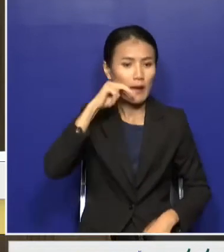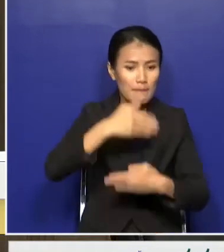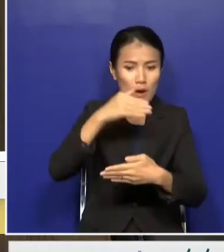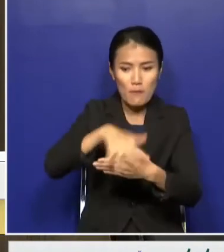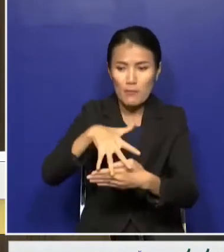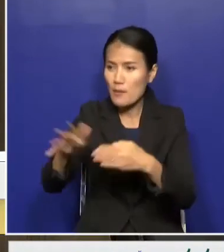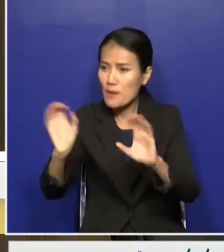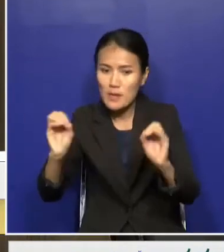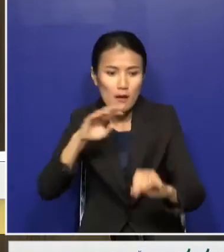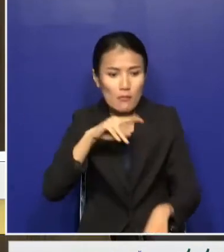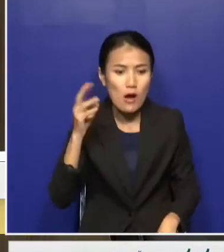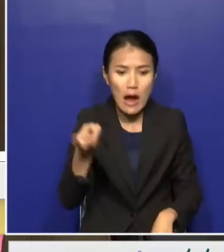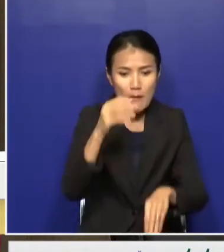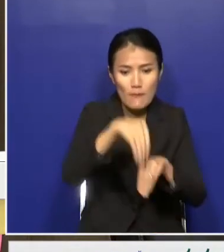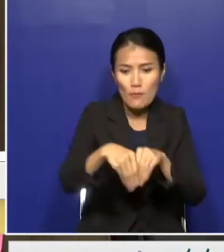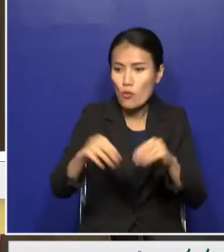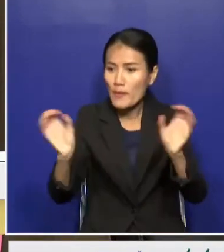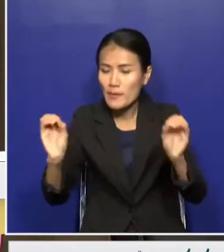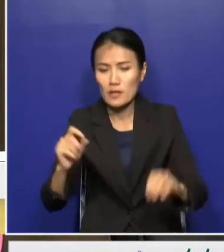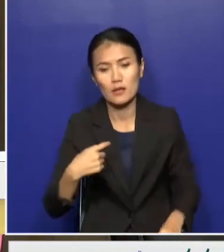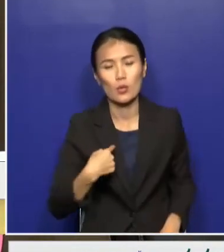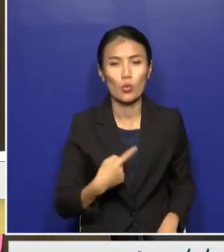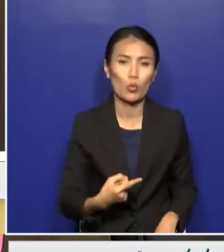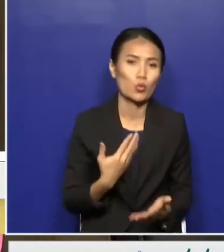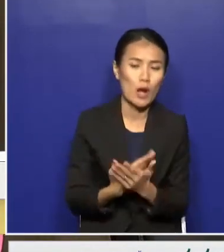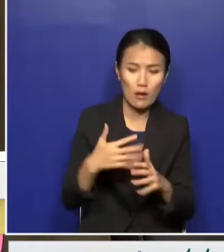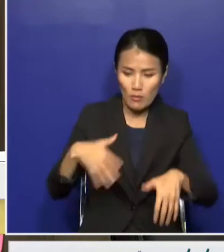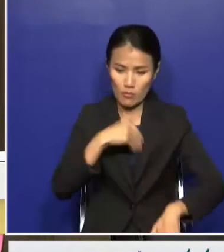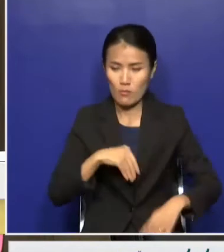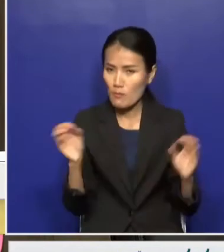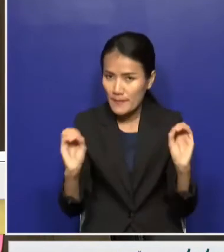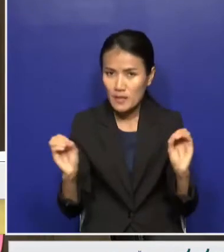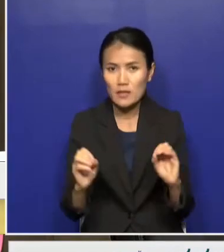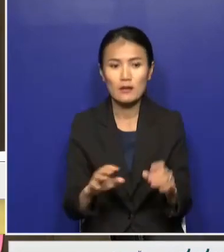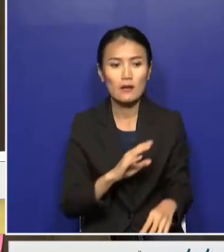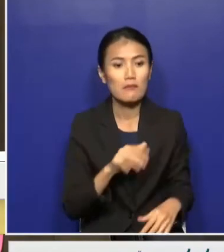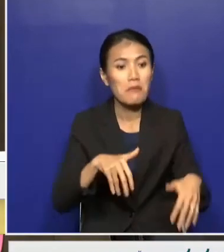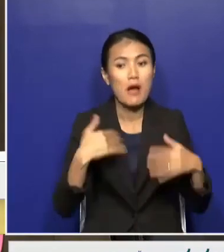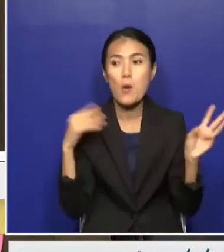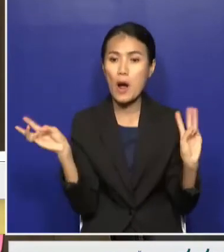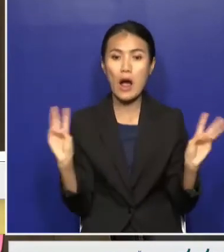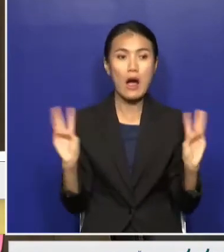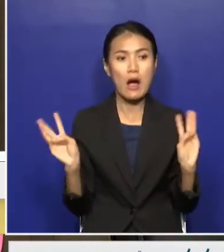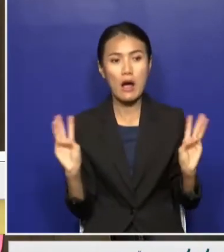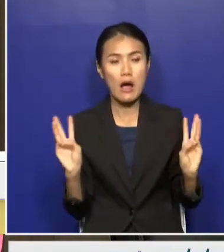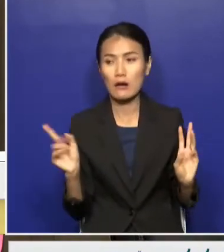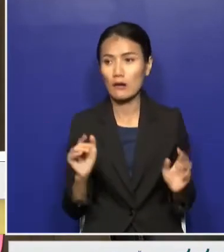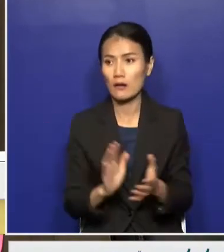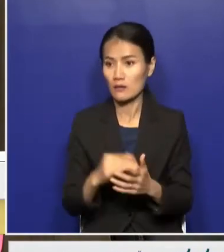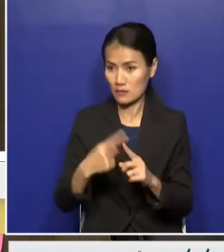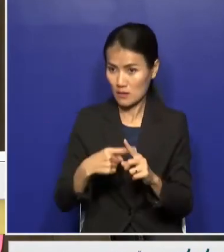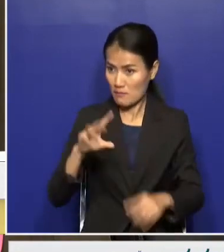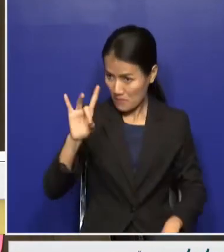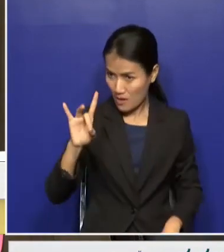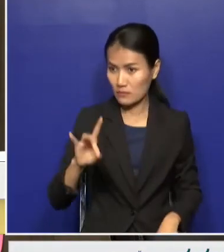าอย่าลืมว่าถ้าไม่ให้เขาทำนาปังเนี่ยระยะเวลาที่เขาจะต้องว่างเว้นไปเนี่ยคือ8เดือนนะครับไม่ใช่นับแค่4เดือน